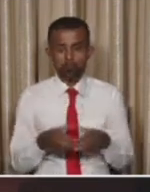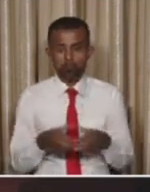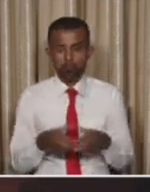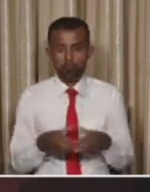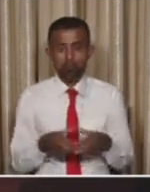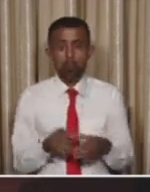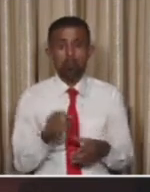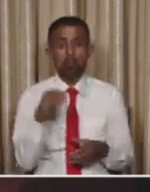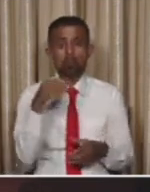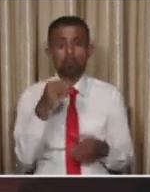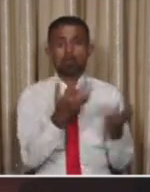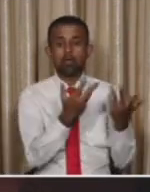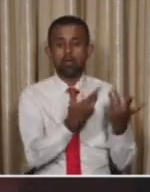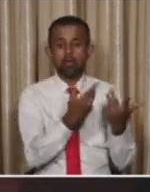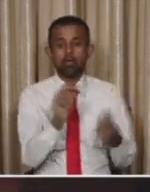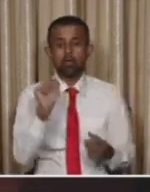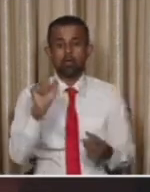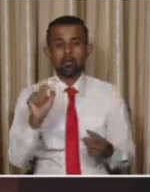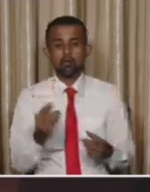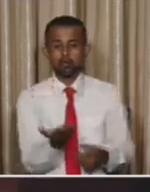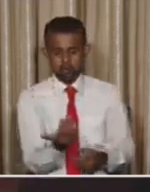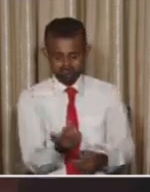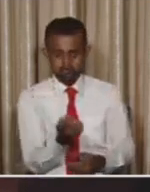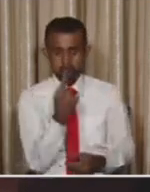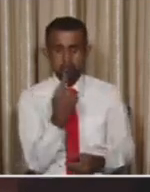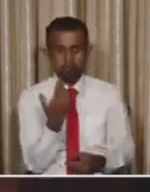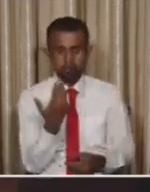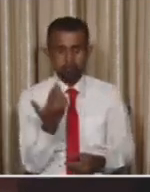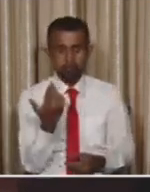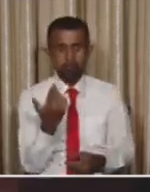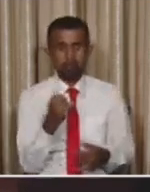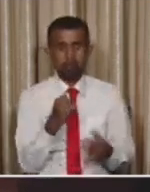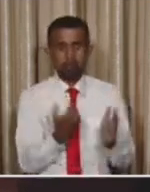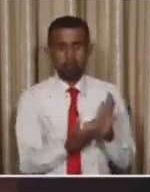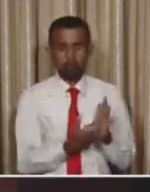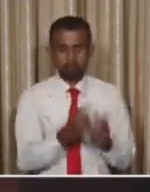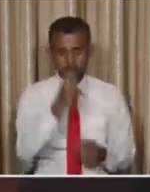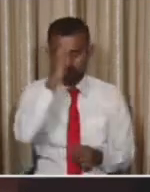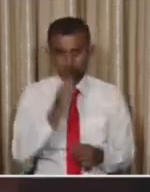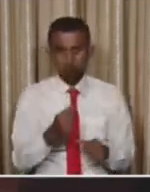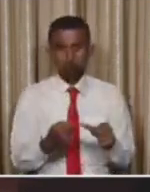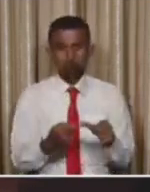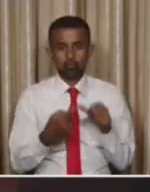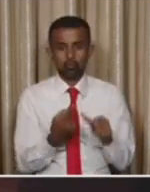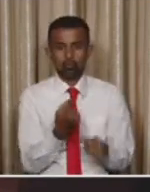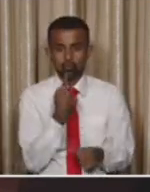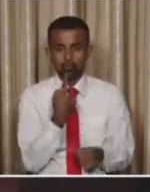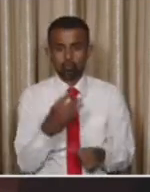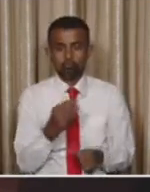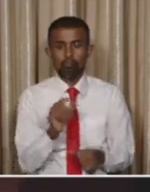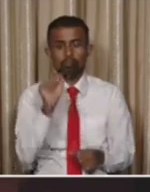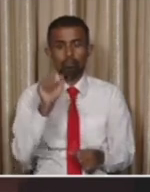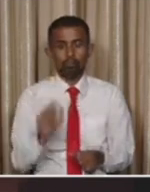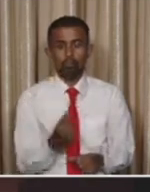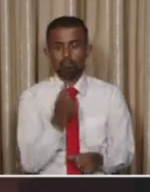ණය ප්‍රමාණය සහ ණය ලයිස්තුව ඉදිරිපත් කරන්නයි කියලා. සීවල පිටි ඇමතිතුමා තමයි ඒකට උත්තර දුන්නේ. නංගම් මොනවාක්